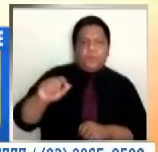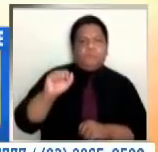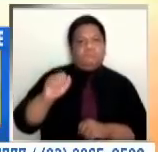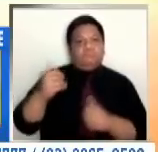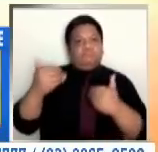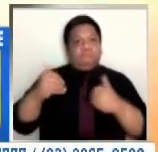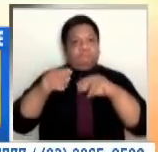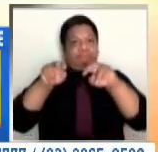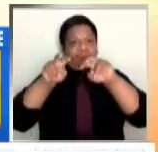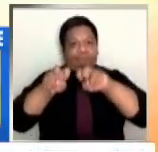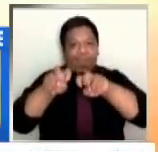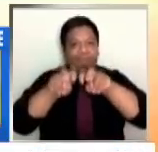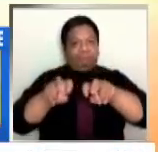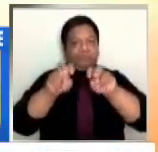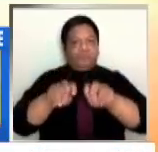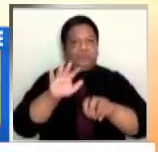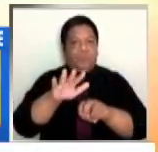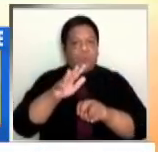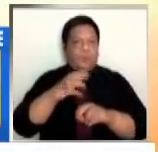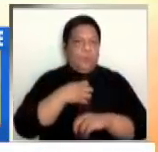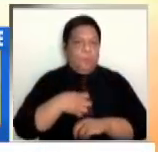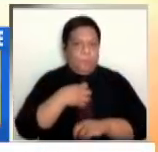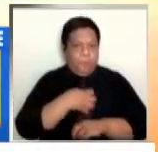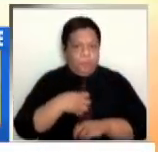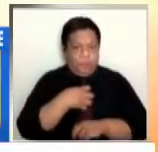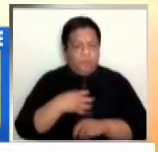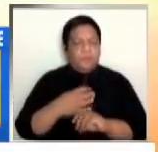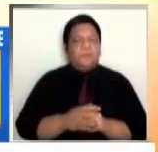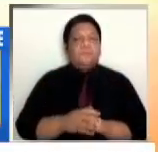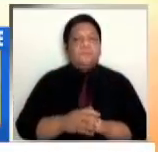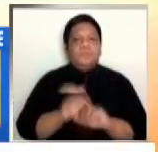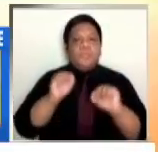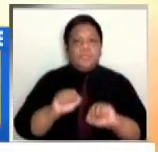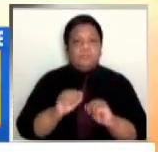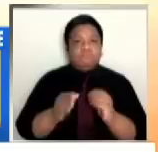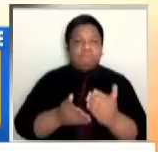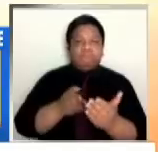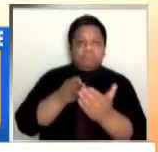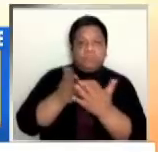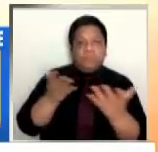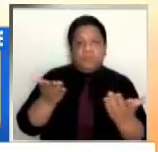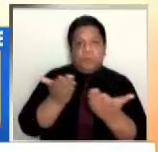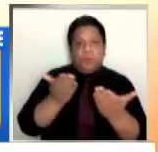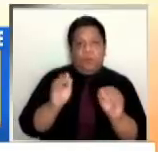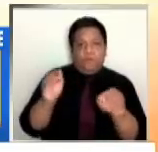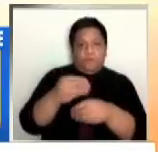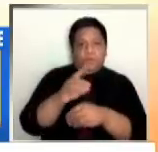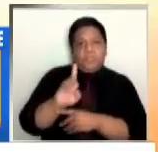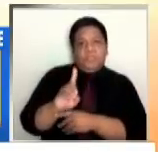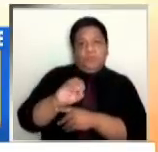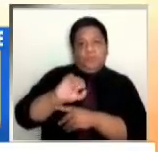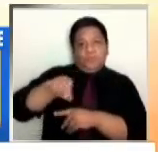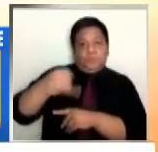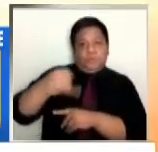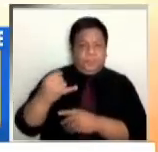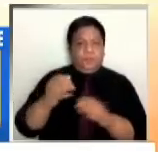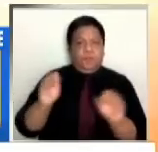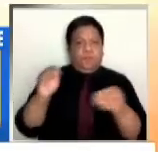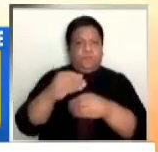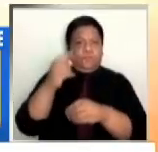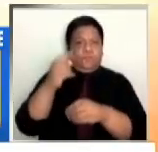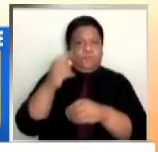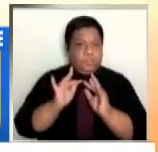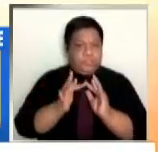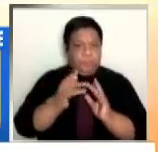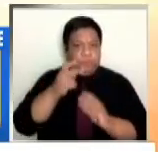maimbestigahan ang iyong reklamo. Maaari rin pong dumulog sa aming opisina, ang Department of Justice Office of Cybercrime, upang makahingi ng legal advice